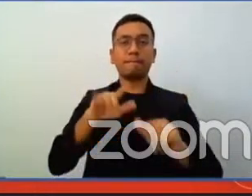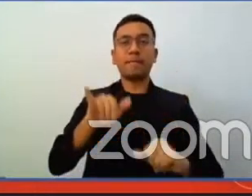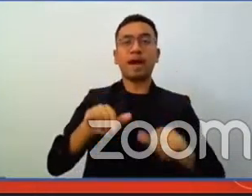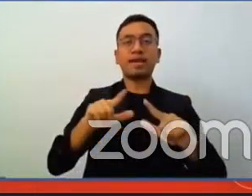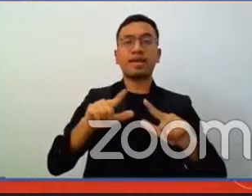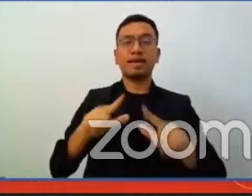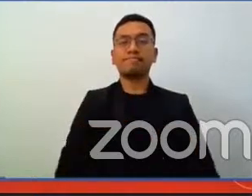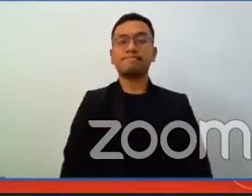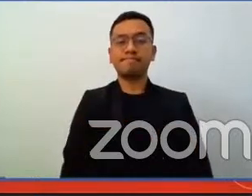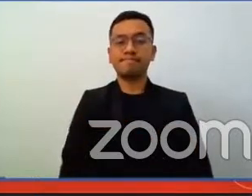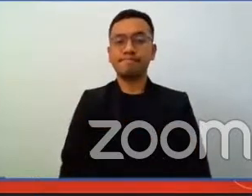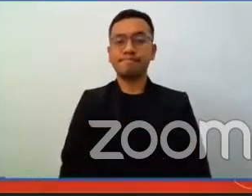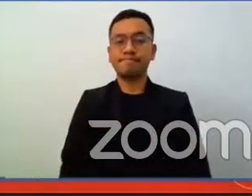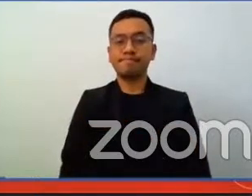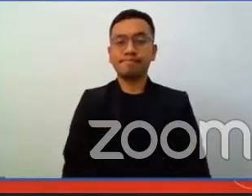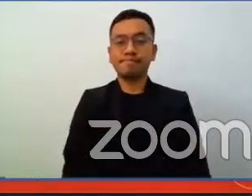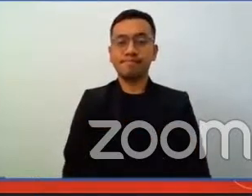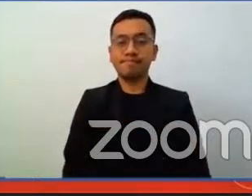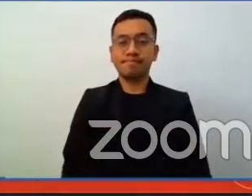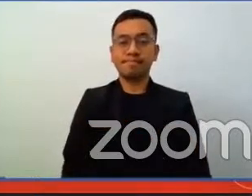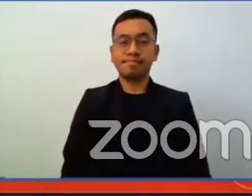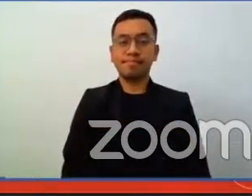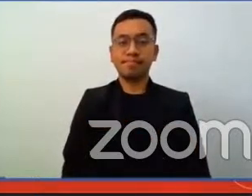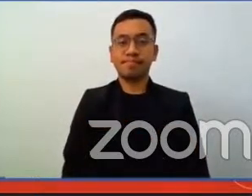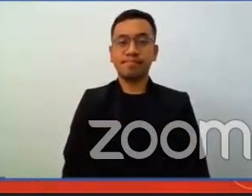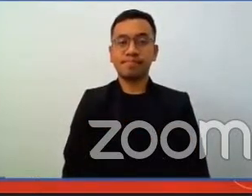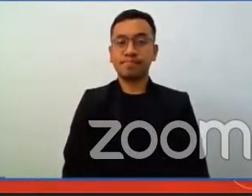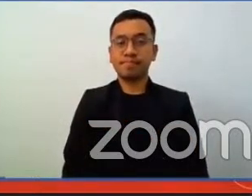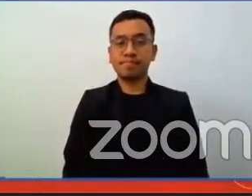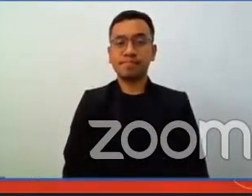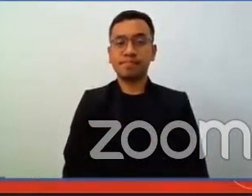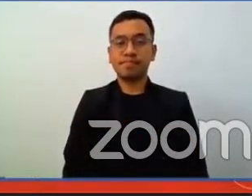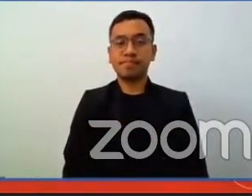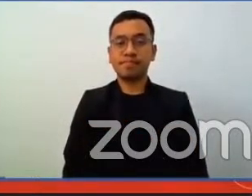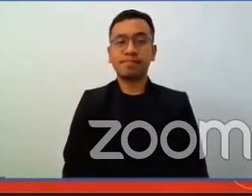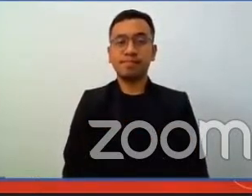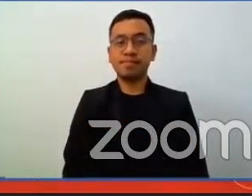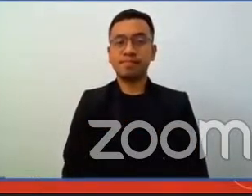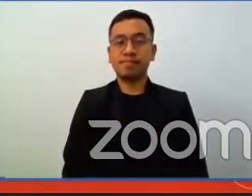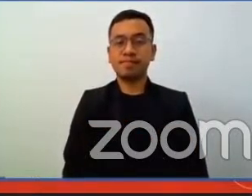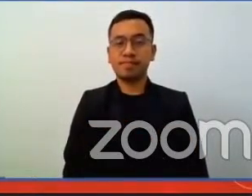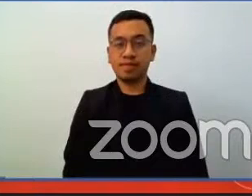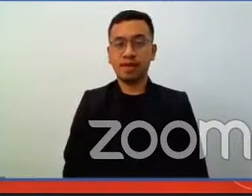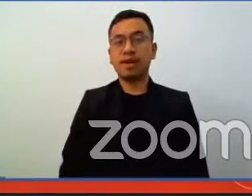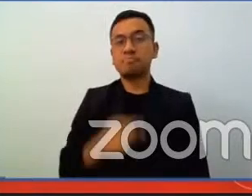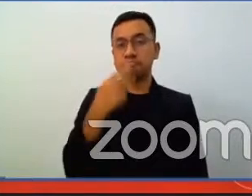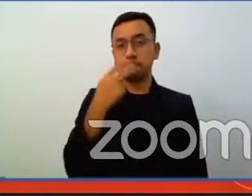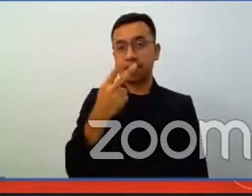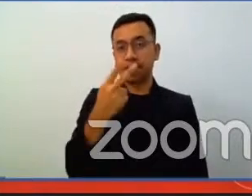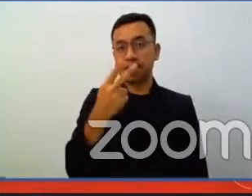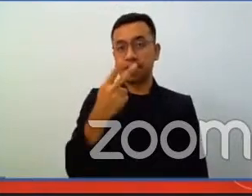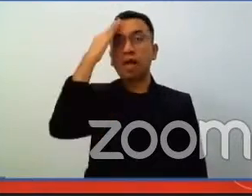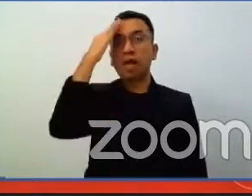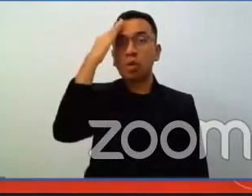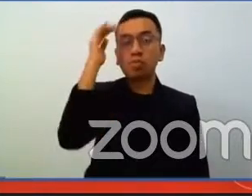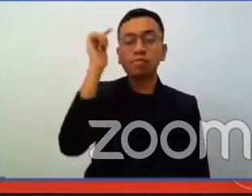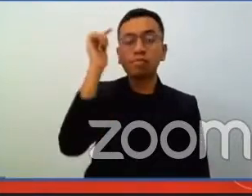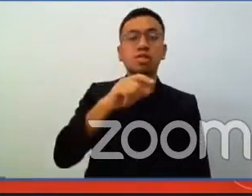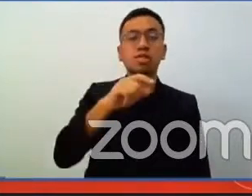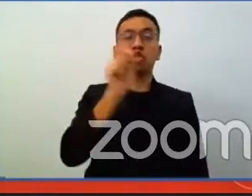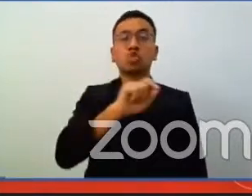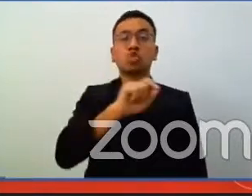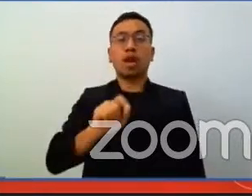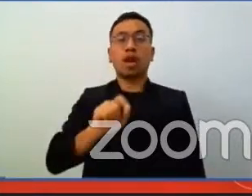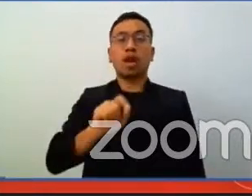Kalau kita klik selengkapnya, di sini ada School Integrated Library System. Jadi kita bisa tahu di